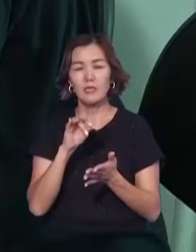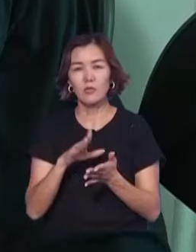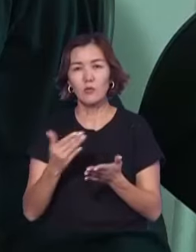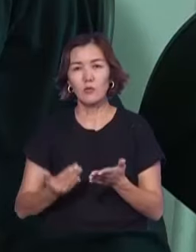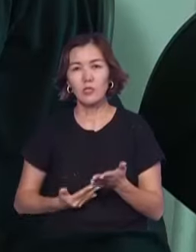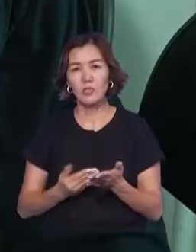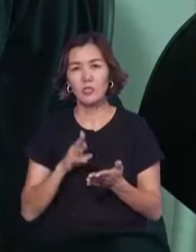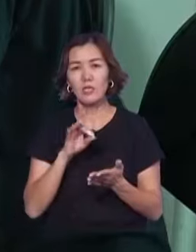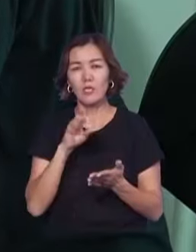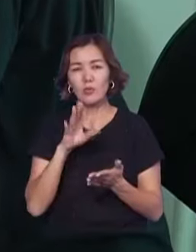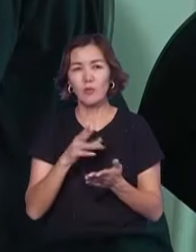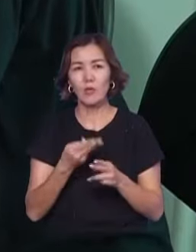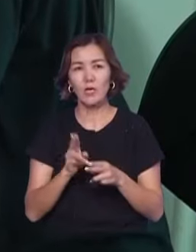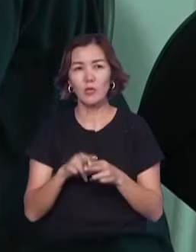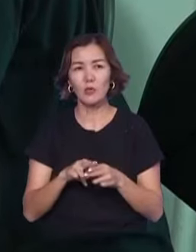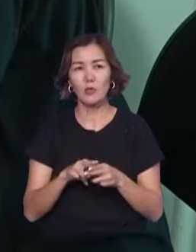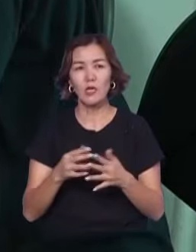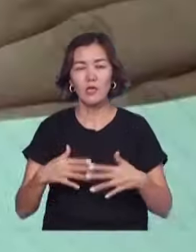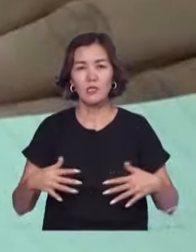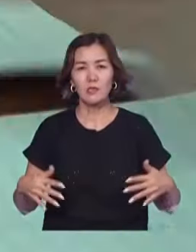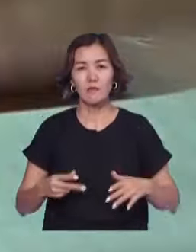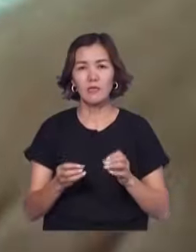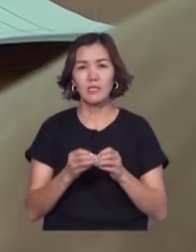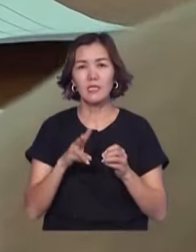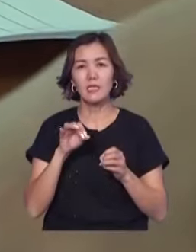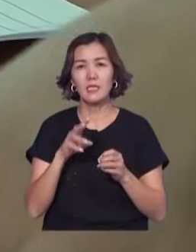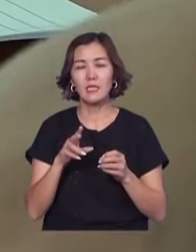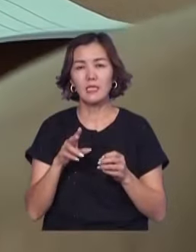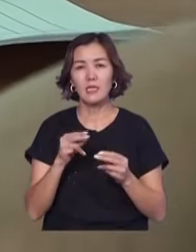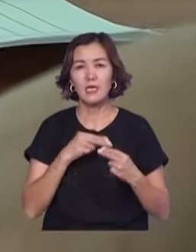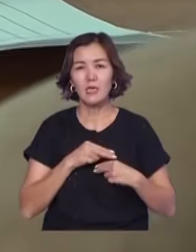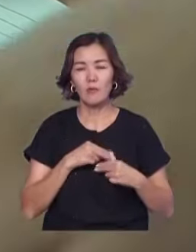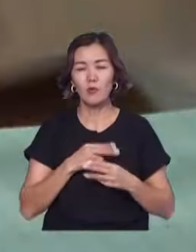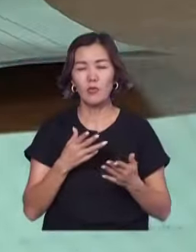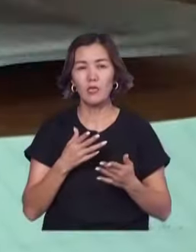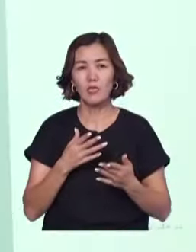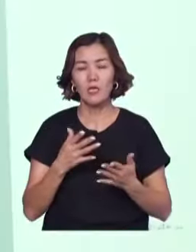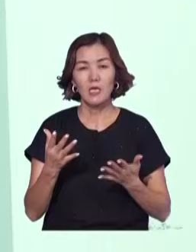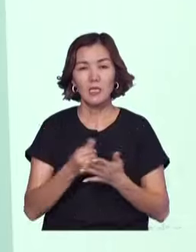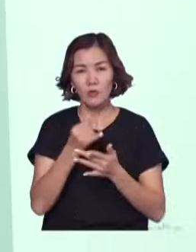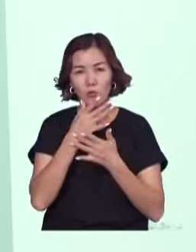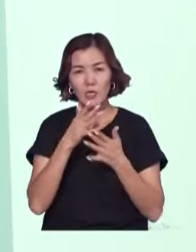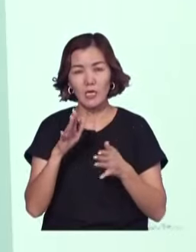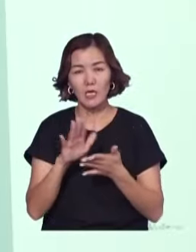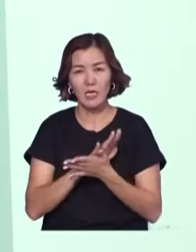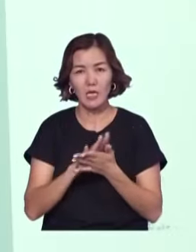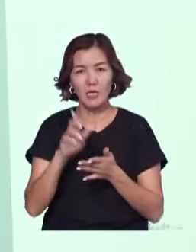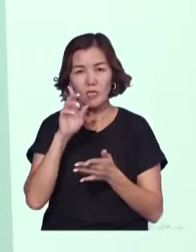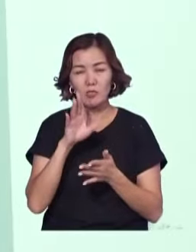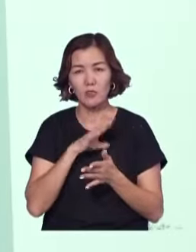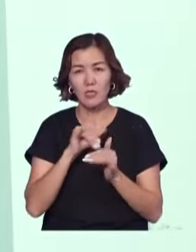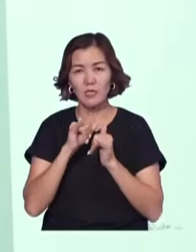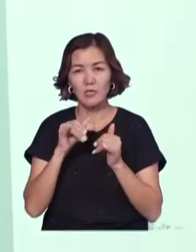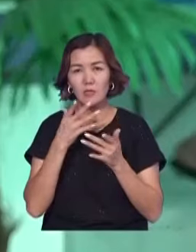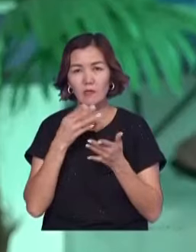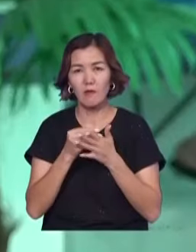жительница села Тостубе, которая занимается животноводством уже 10 лет. Фермер поделилась тем, что ей не удается получить грант от государства на развитие своего